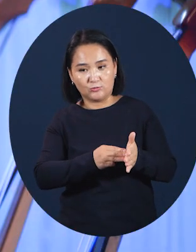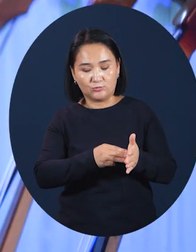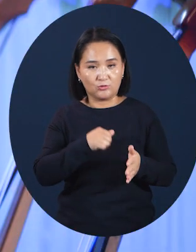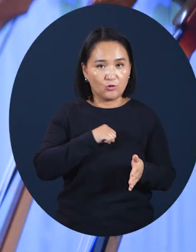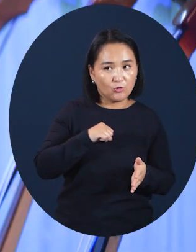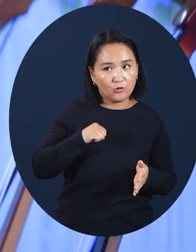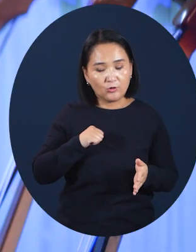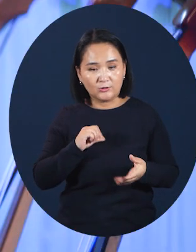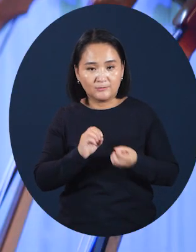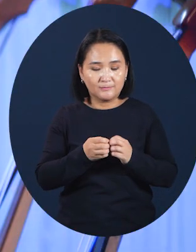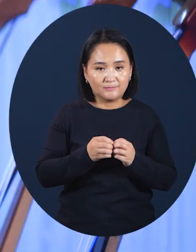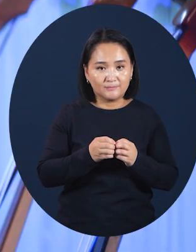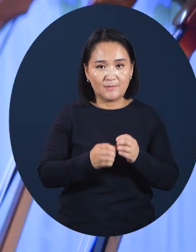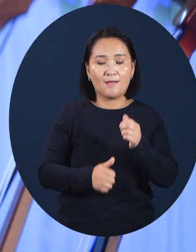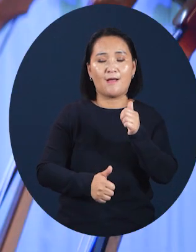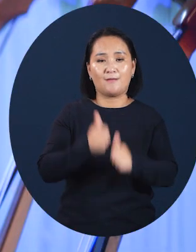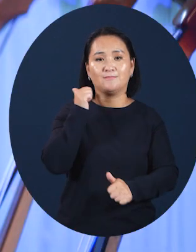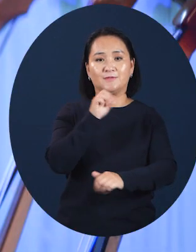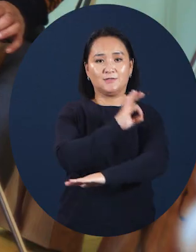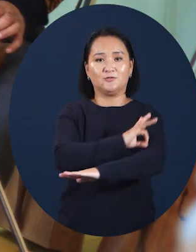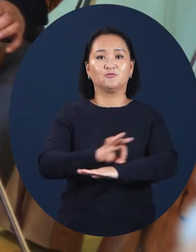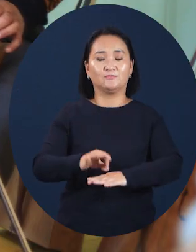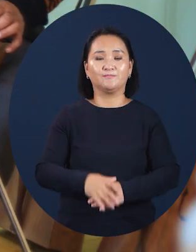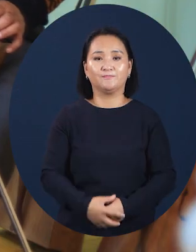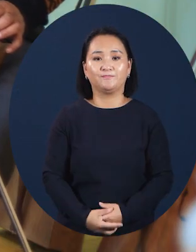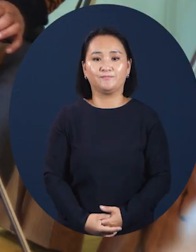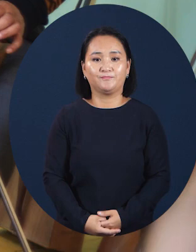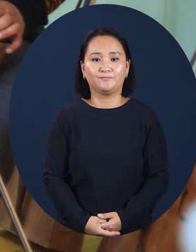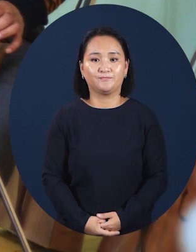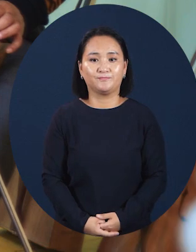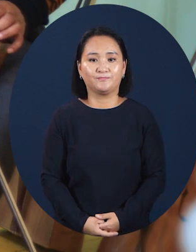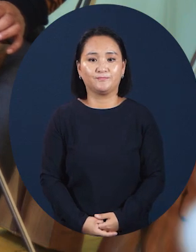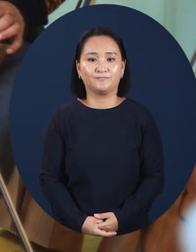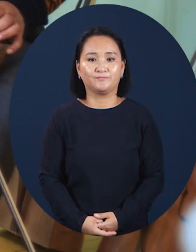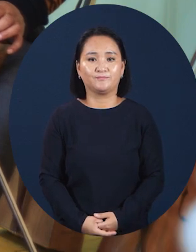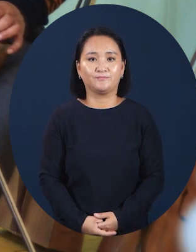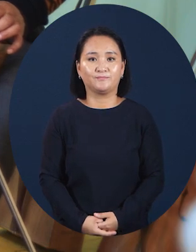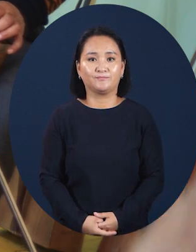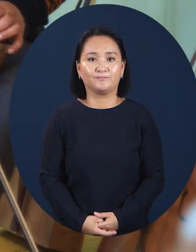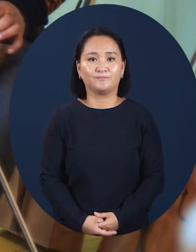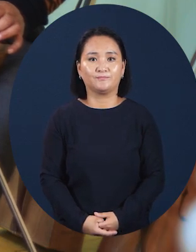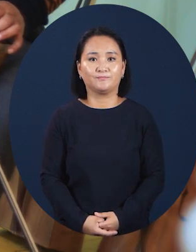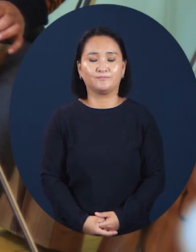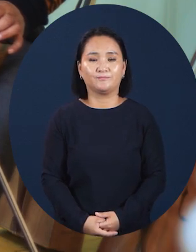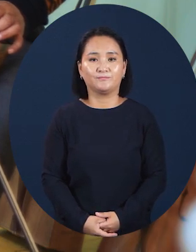сайн амжилттай хэрэгжиж байгаа төслөө. Явлаа. Э.